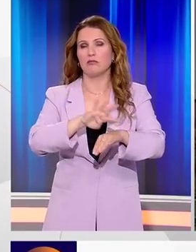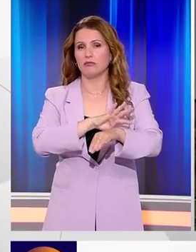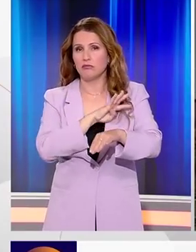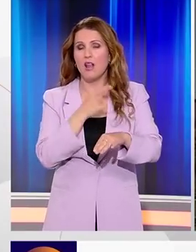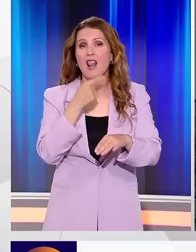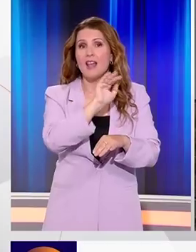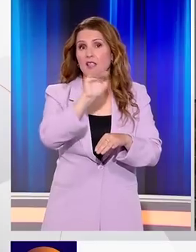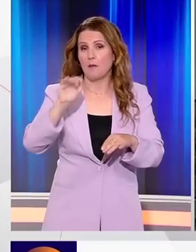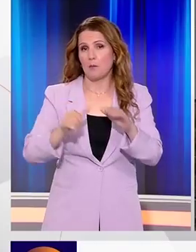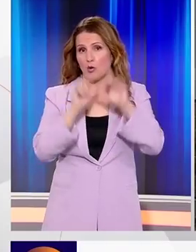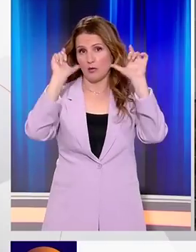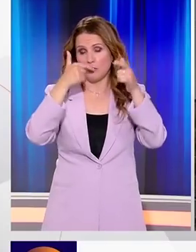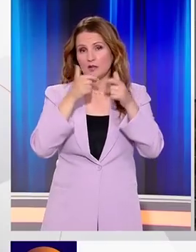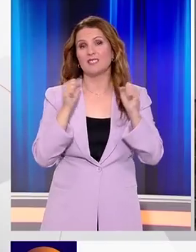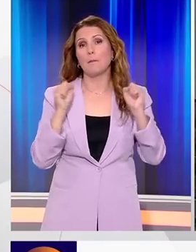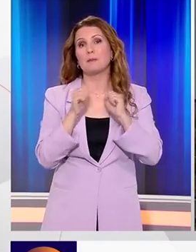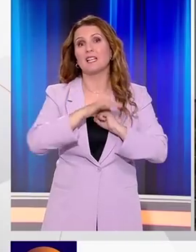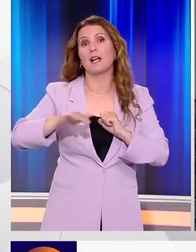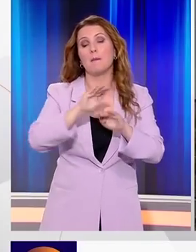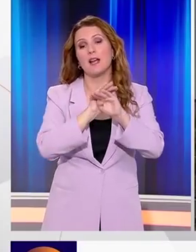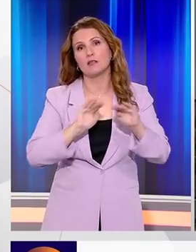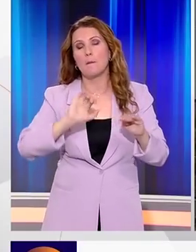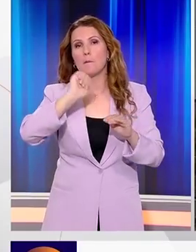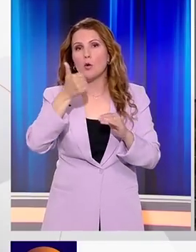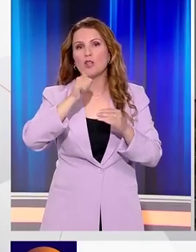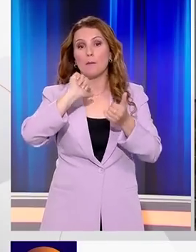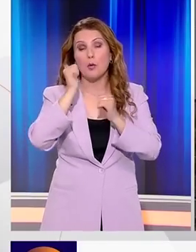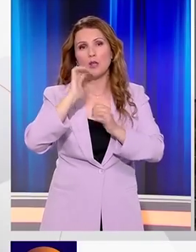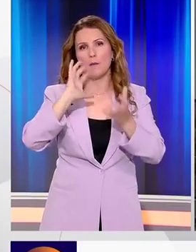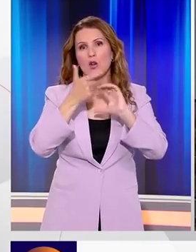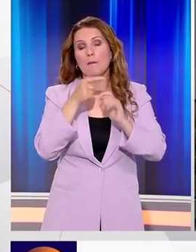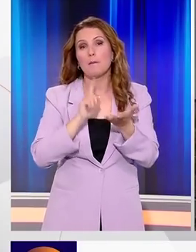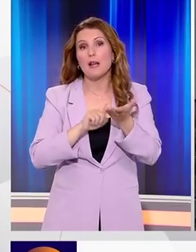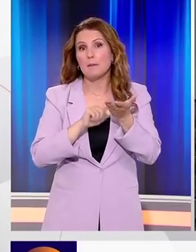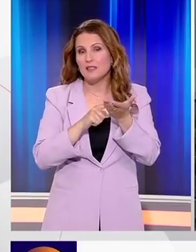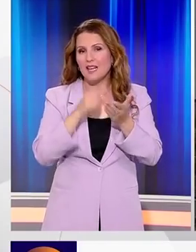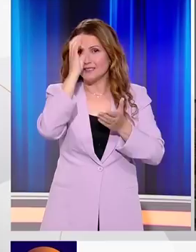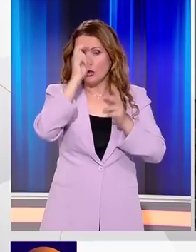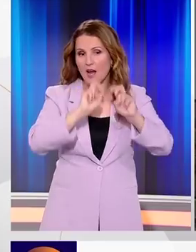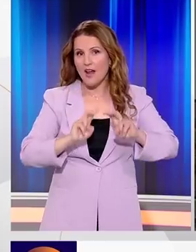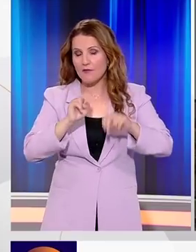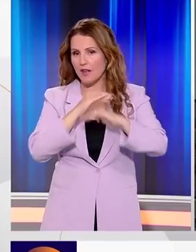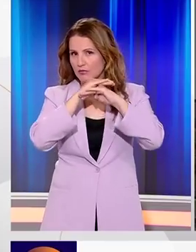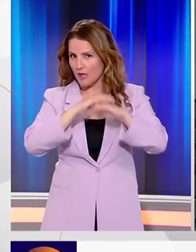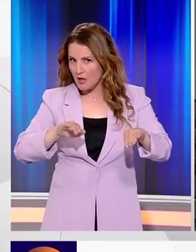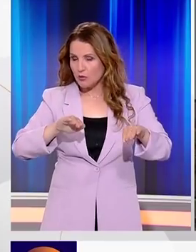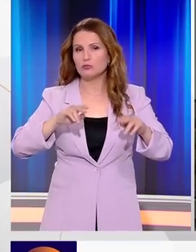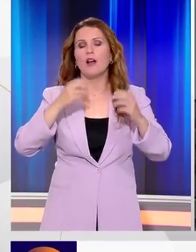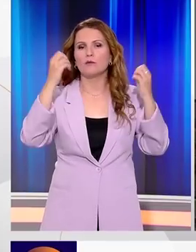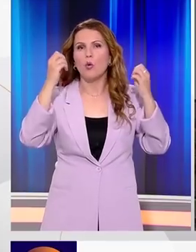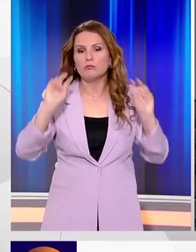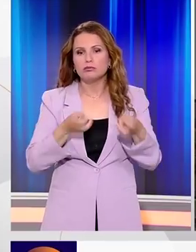συστήνει ψυχραιμία προκειμένου πρώτα να ολοκληρωθούν οι αστυνομικές έρευνες και ακολούθως να εξεταστούν υπό το φως αυτής της συγκλονιστικής